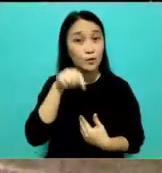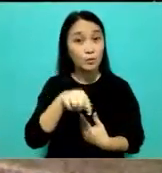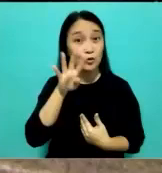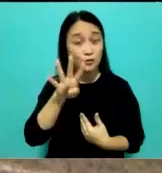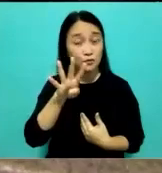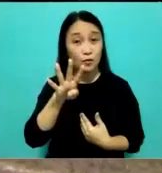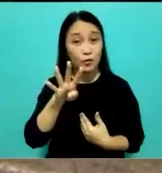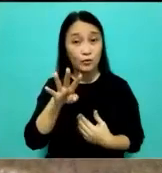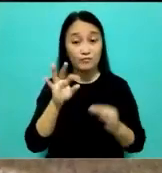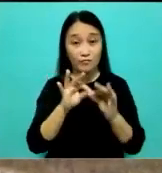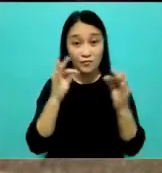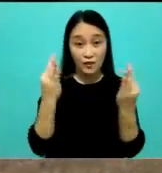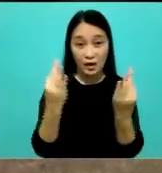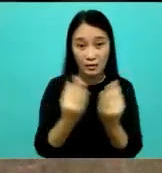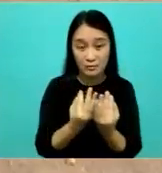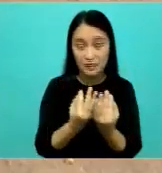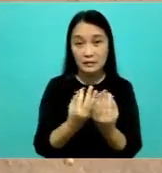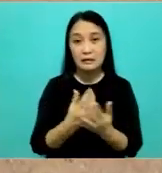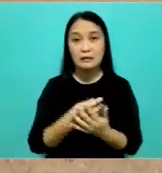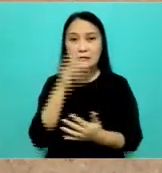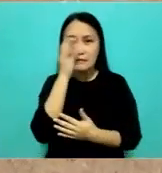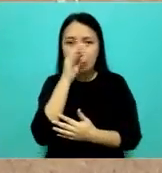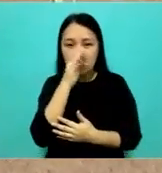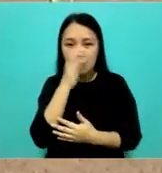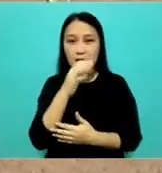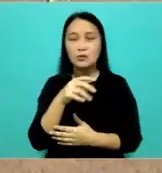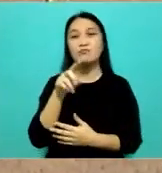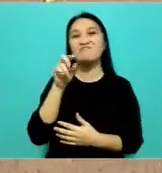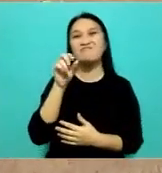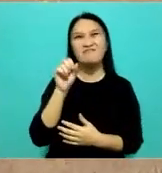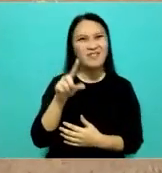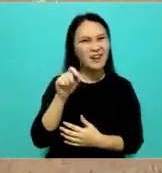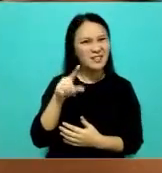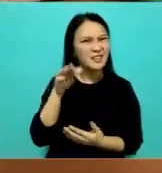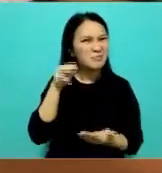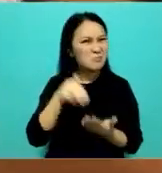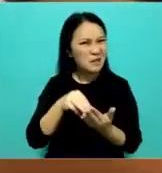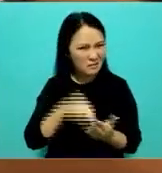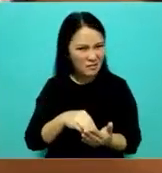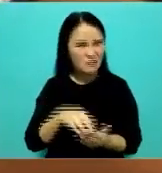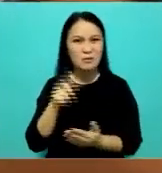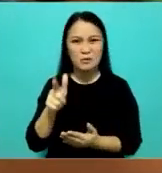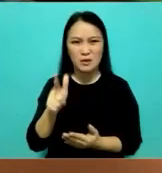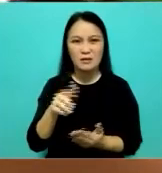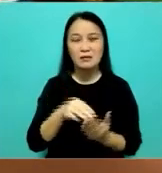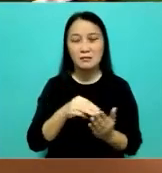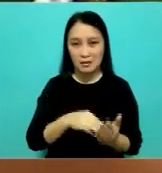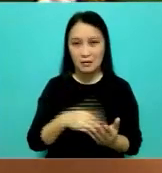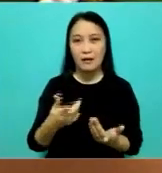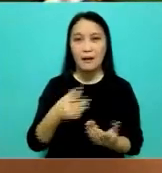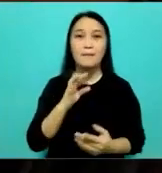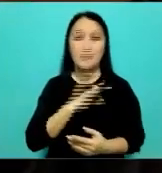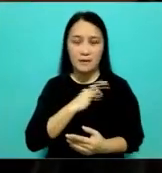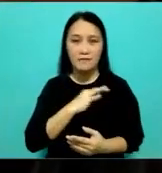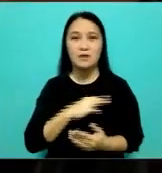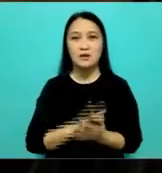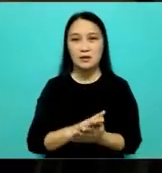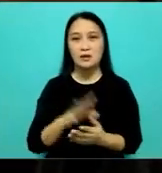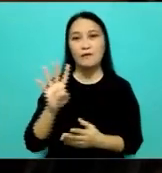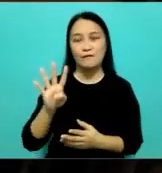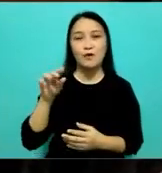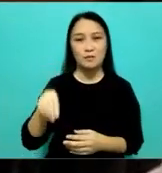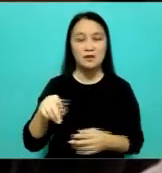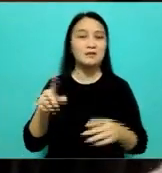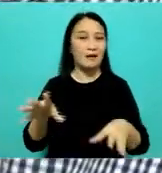19 to 20 million Filipinos, gaya ni Angelita, ang benepisyaryo ng 4Ps. Ang problema, ayon kay Interior Undersecretary